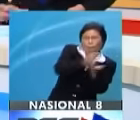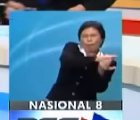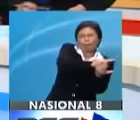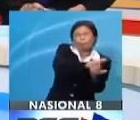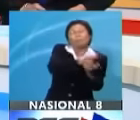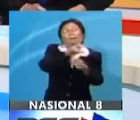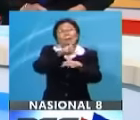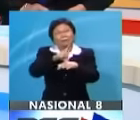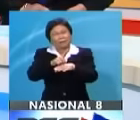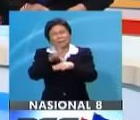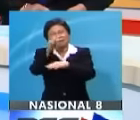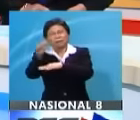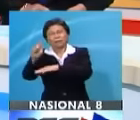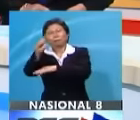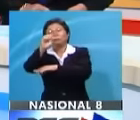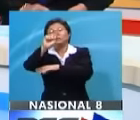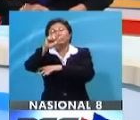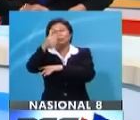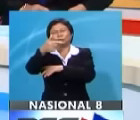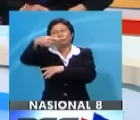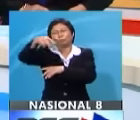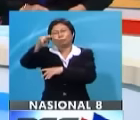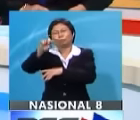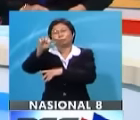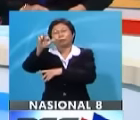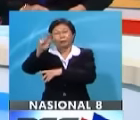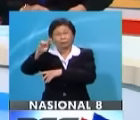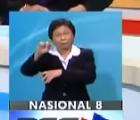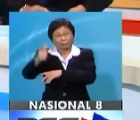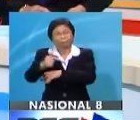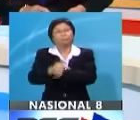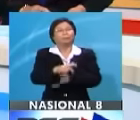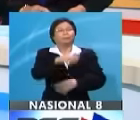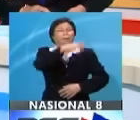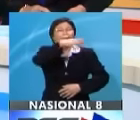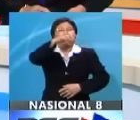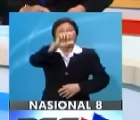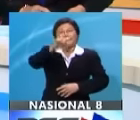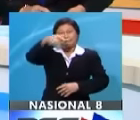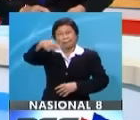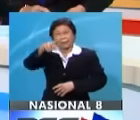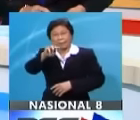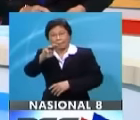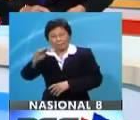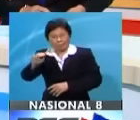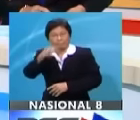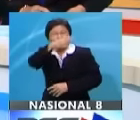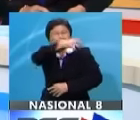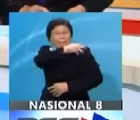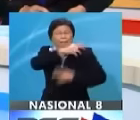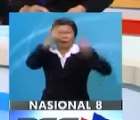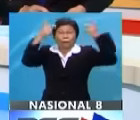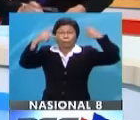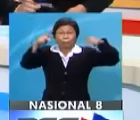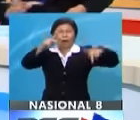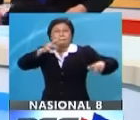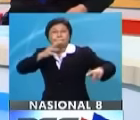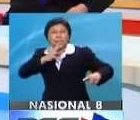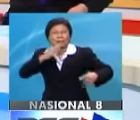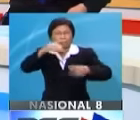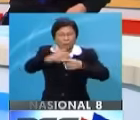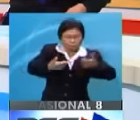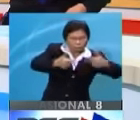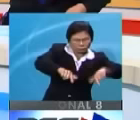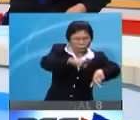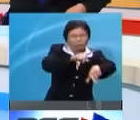Batu Nautika, Timur Tanjung Punggai. Menurut Ketua Penguatkuasa Maritim daerah Tanjung Sedili, Kapten Maritim Amran Daud, dalam